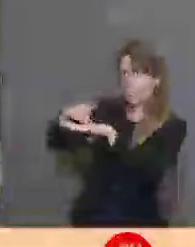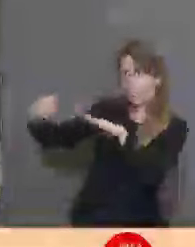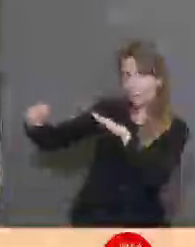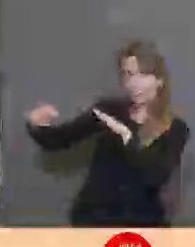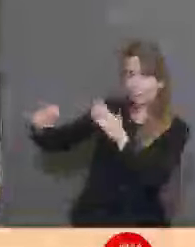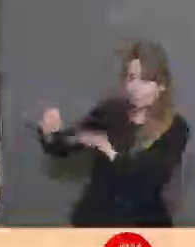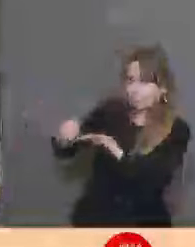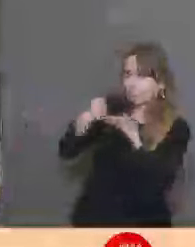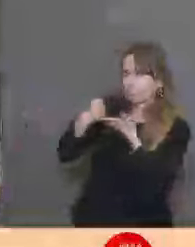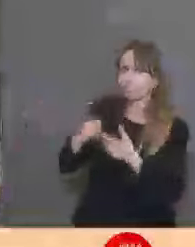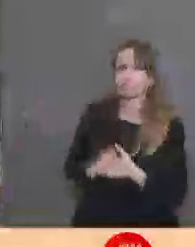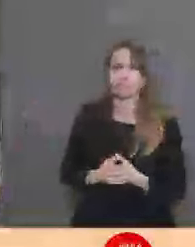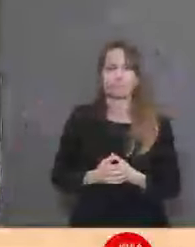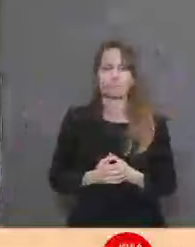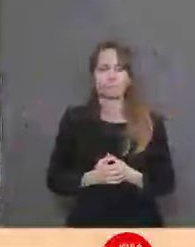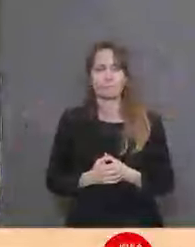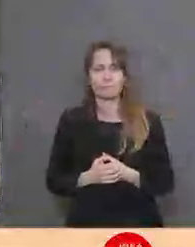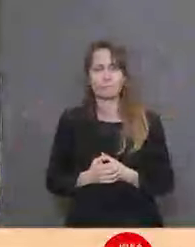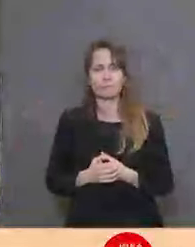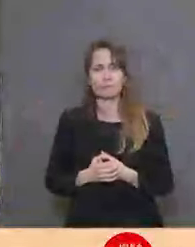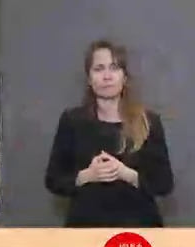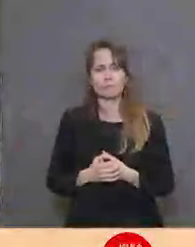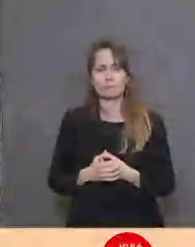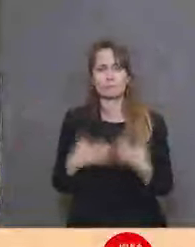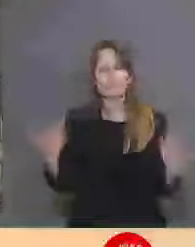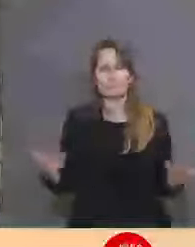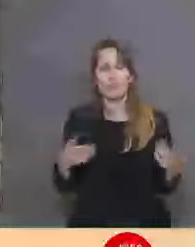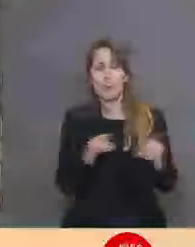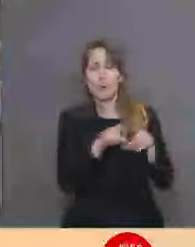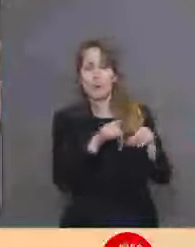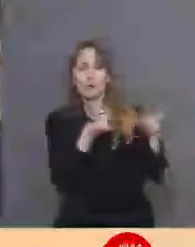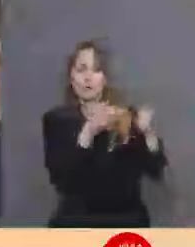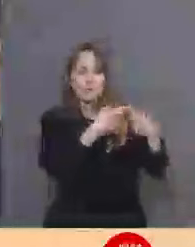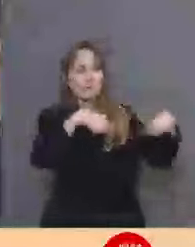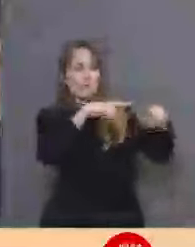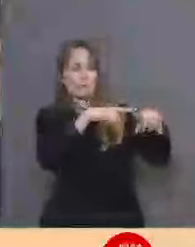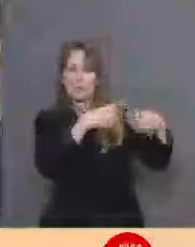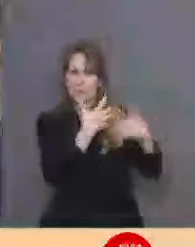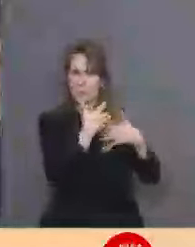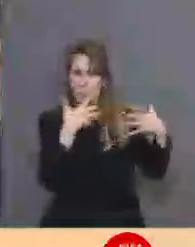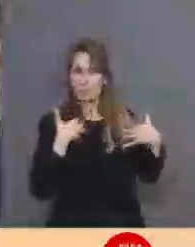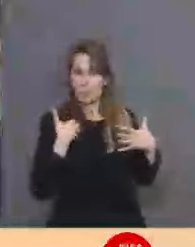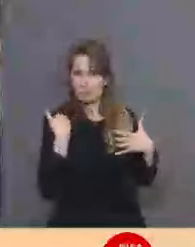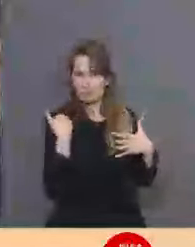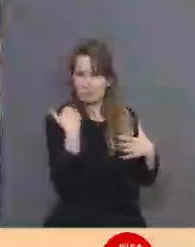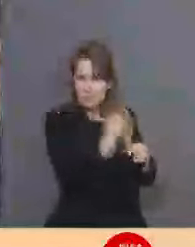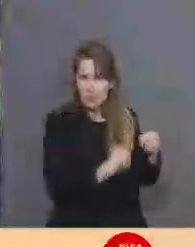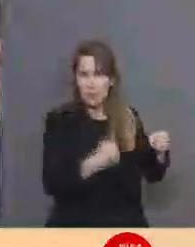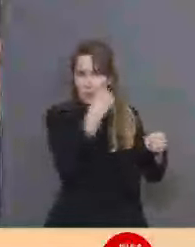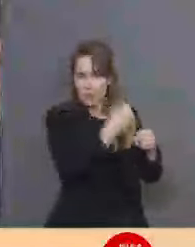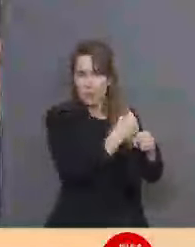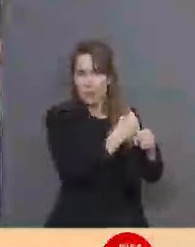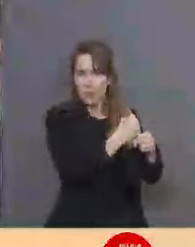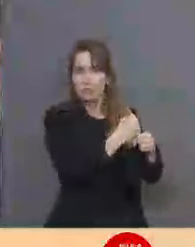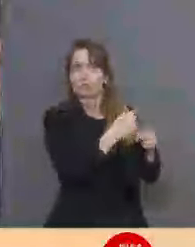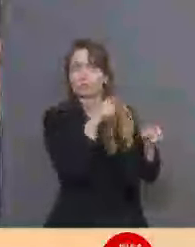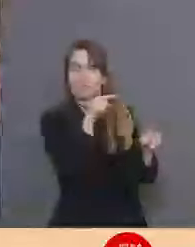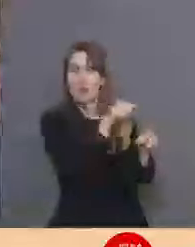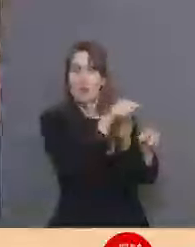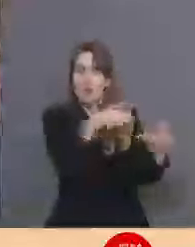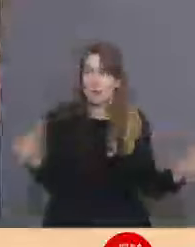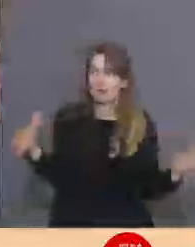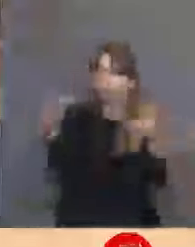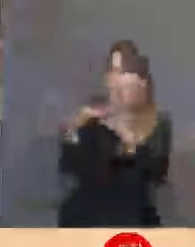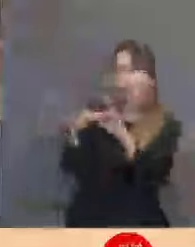Souhaitons à cet égard qu'aiguillonnée par l'apport du comité scientifique qui a été constitué, la convention avec l'École nationale